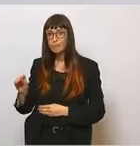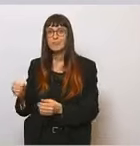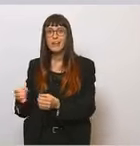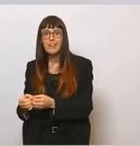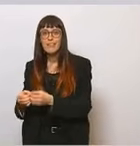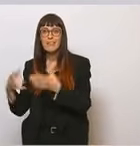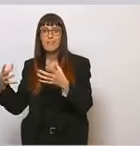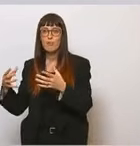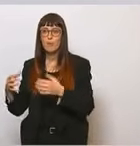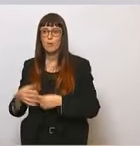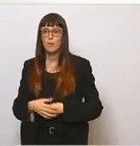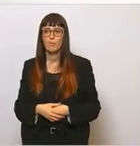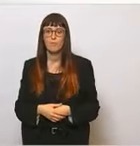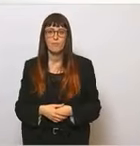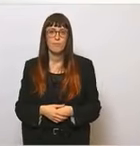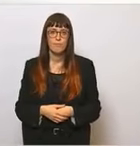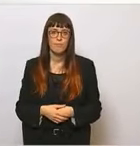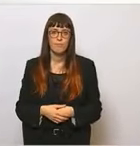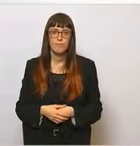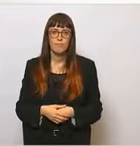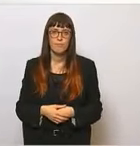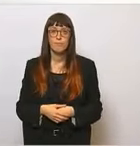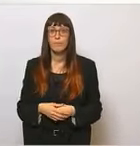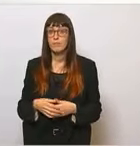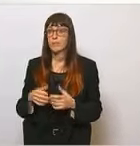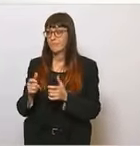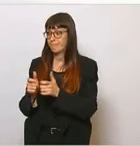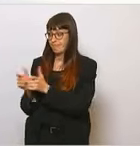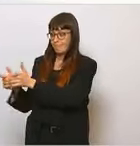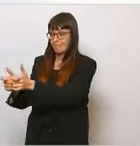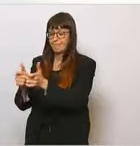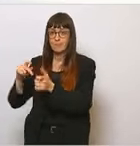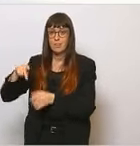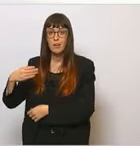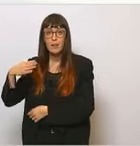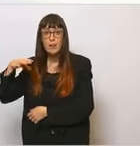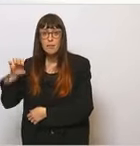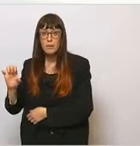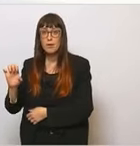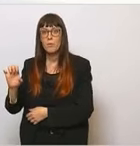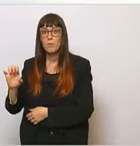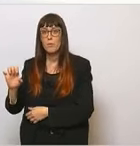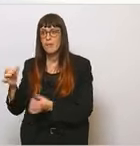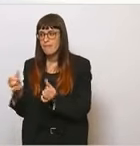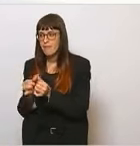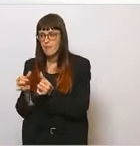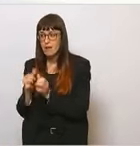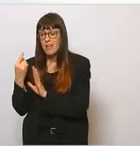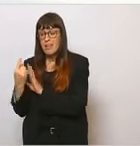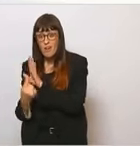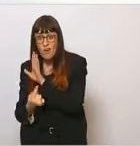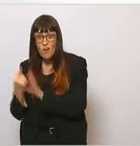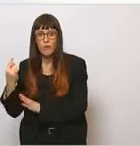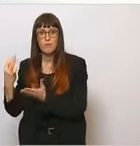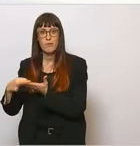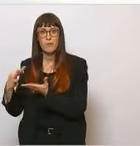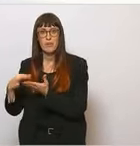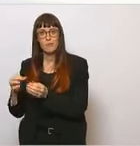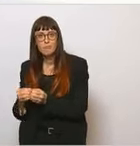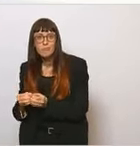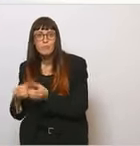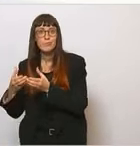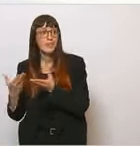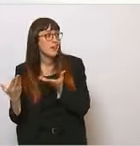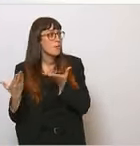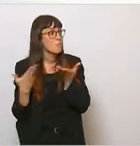PME doivent reconstruire et resoumettre leur application pour évaluation par les plateformes, eh bien ce n'est